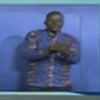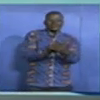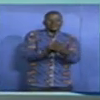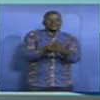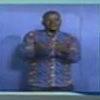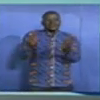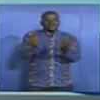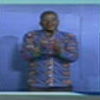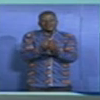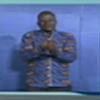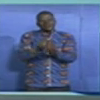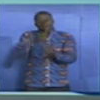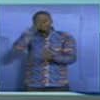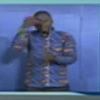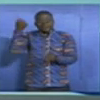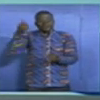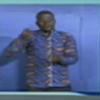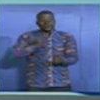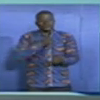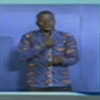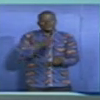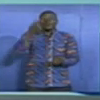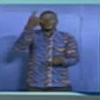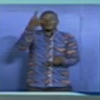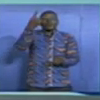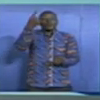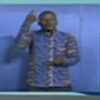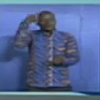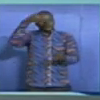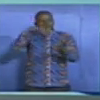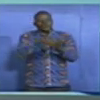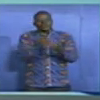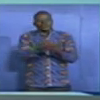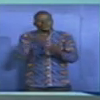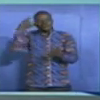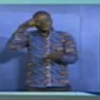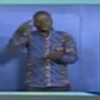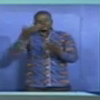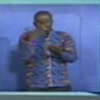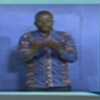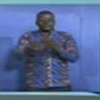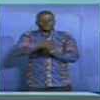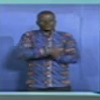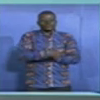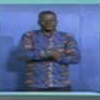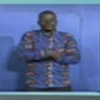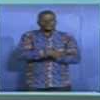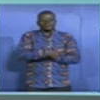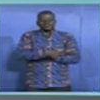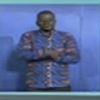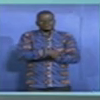donc puisqu'on a déjà 1-0 contre les étalons. Bonjour Jérôme Tiendrebego.